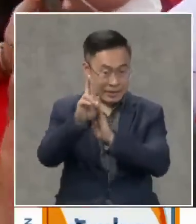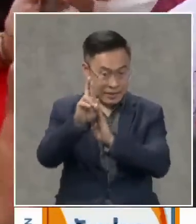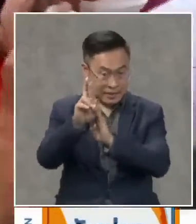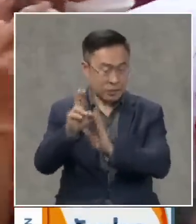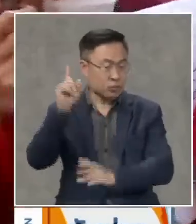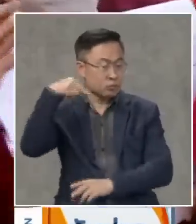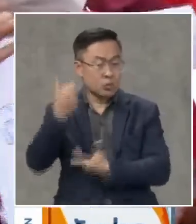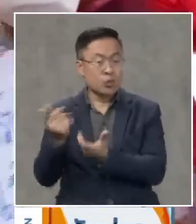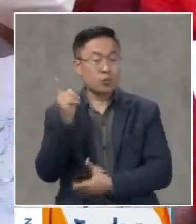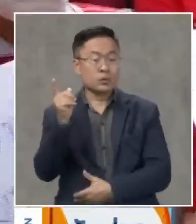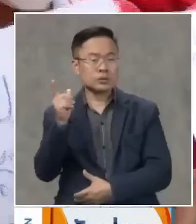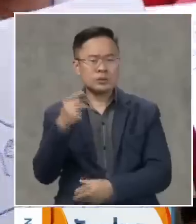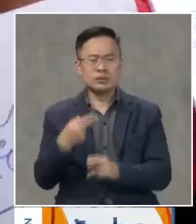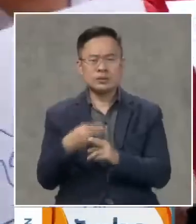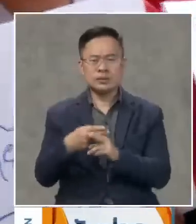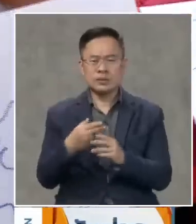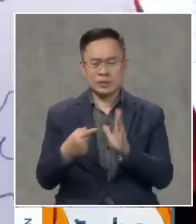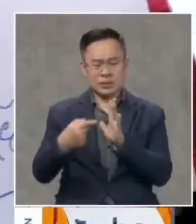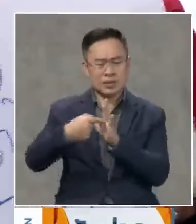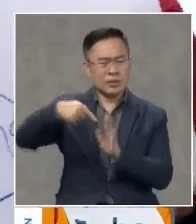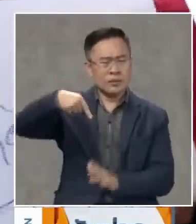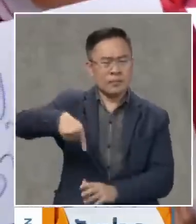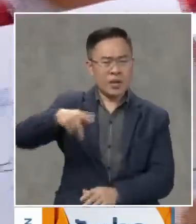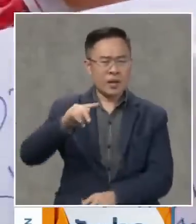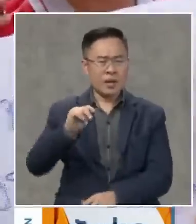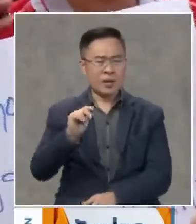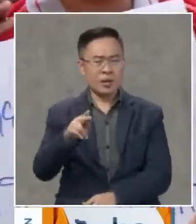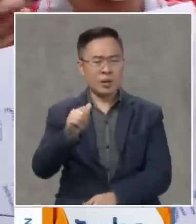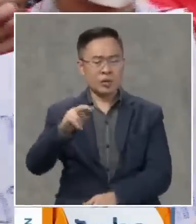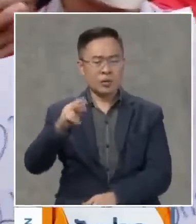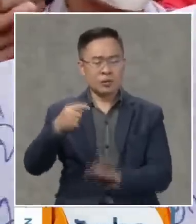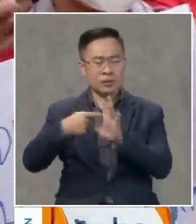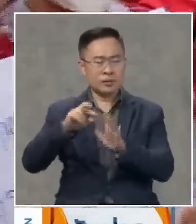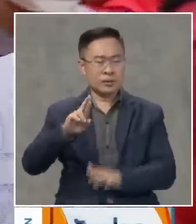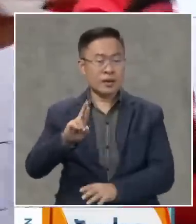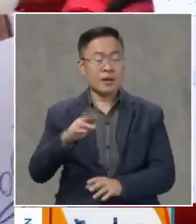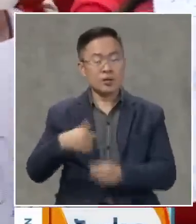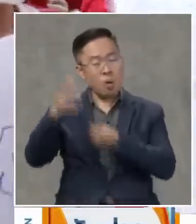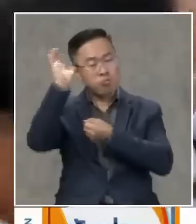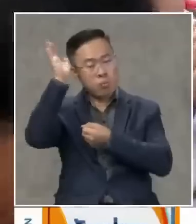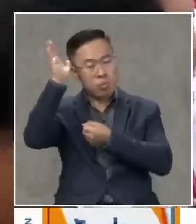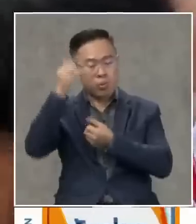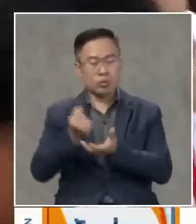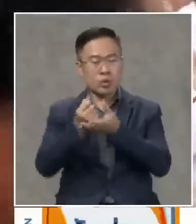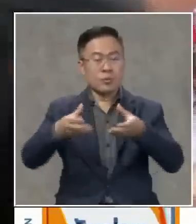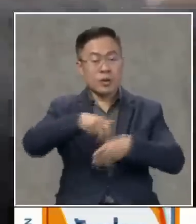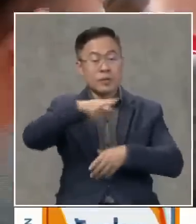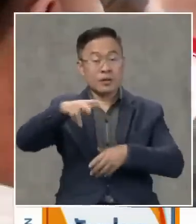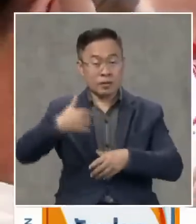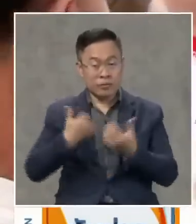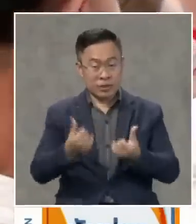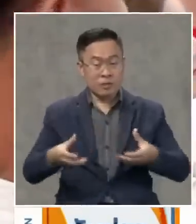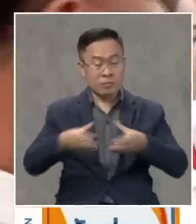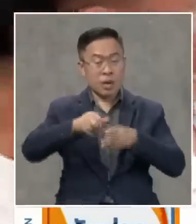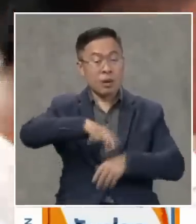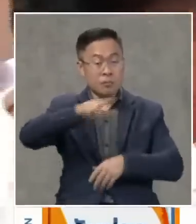วเพื่อไทยนะคะก็พูดตอนหนึ่งระหว่างการลงพื้นที่จังหวัดเชียงรายเพื่อช่วยหาเสียงให้กับพรรคเพื่อไทยนะคะโดยยืนยันว่าพรรคเพื่อไทย